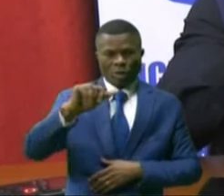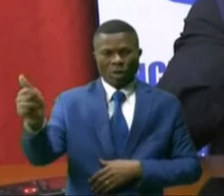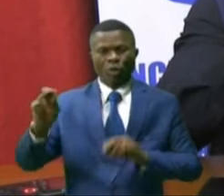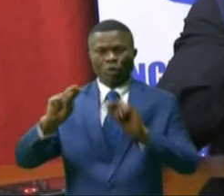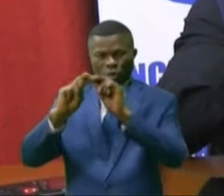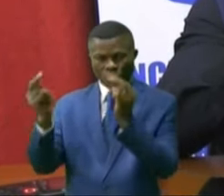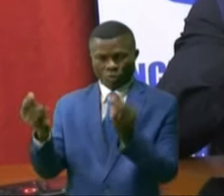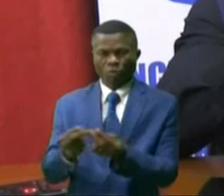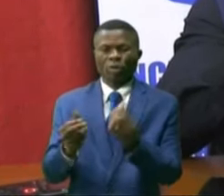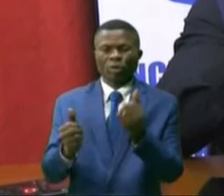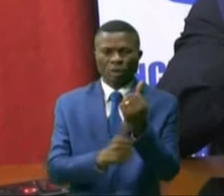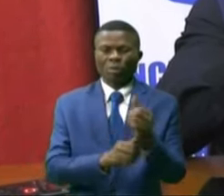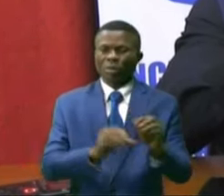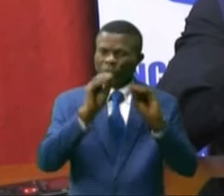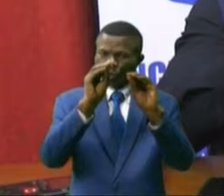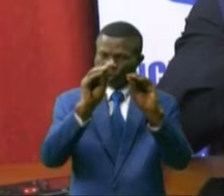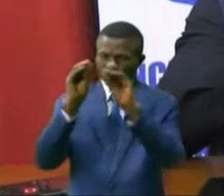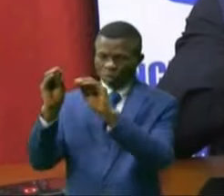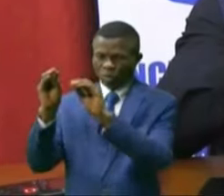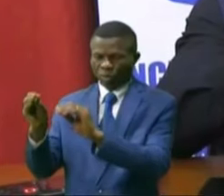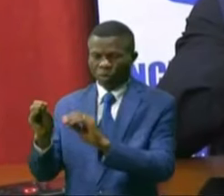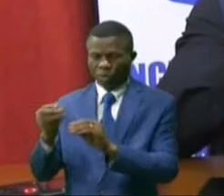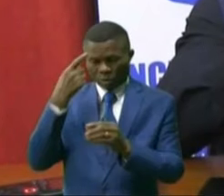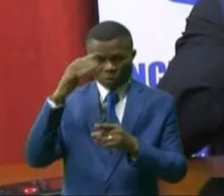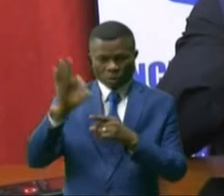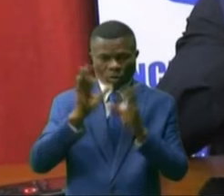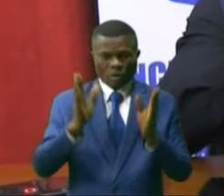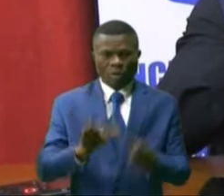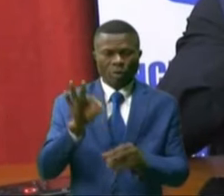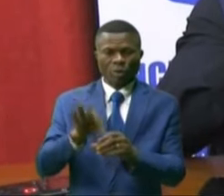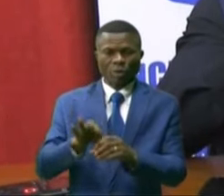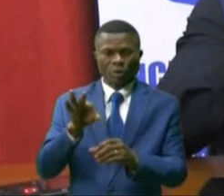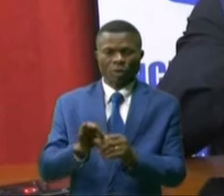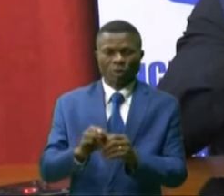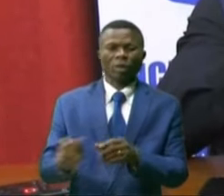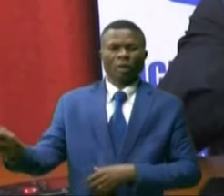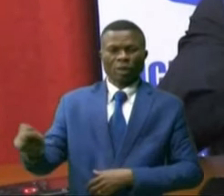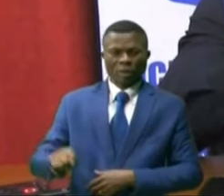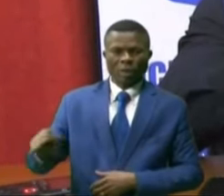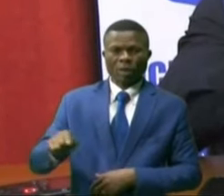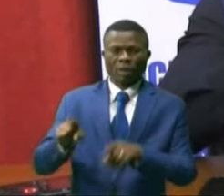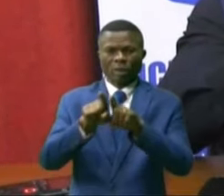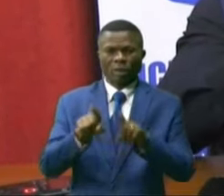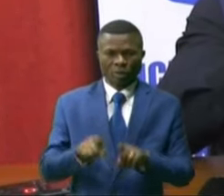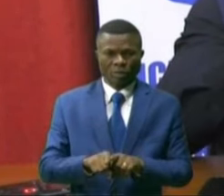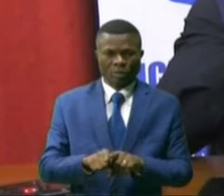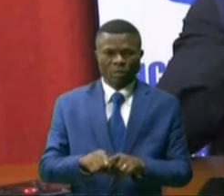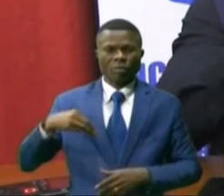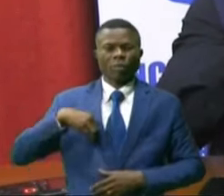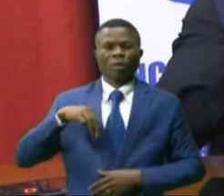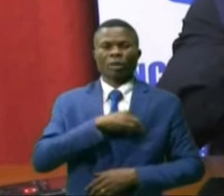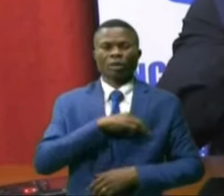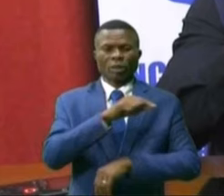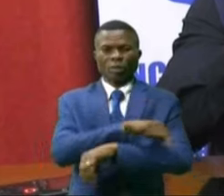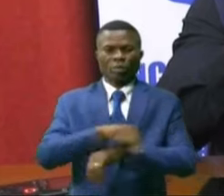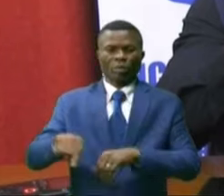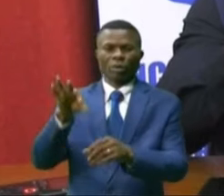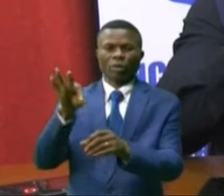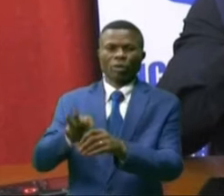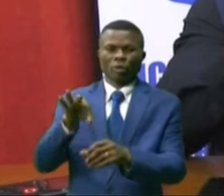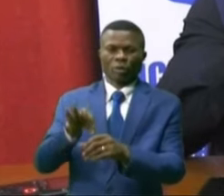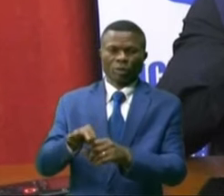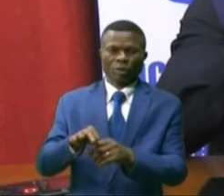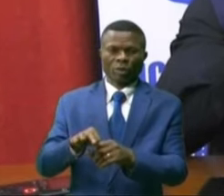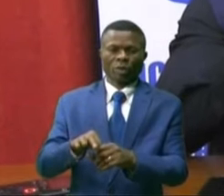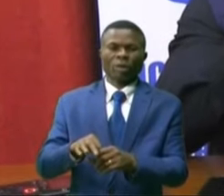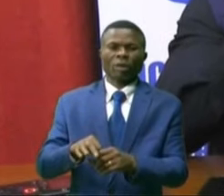catégories que sont les formateurs électoraux territoriaux et les membres des centres